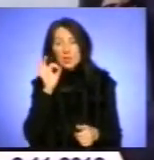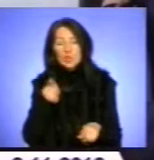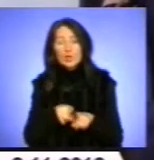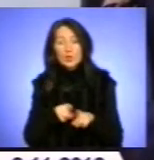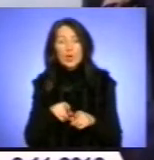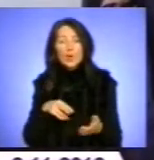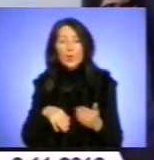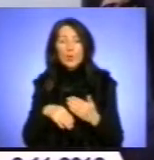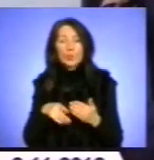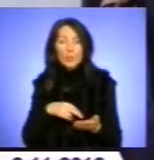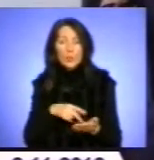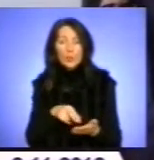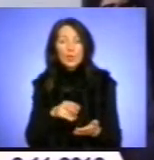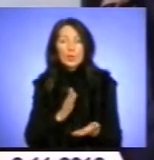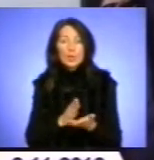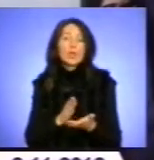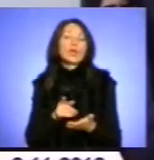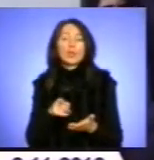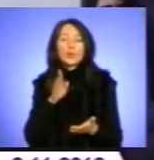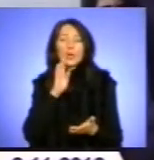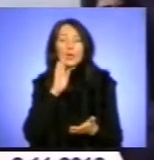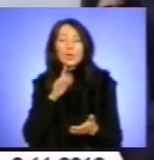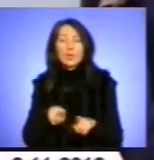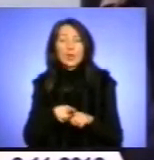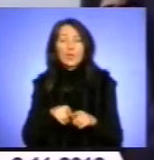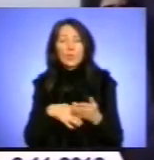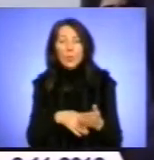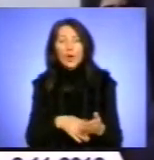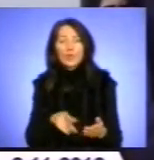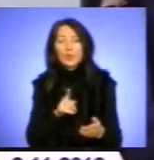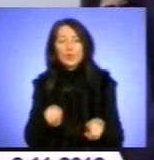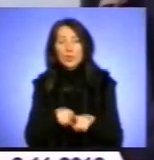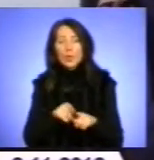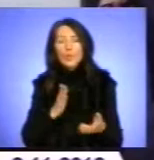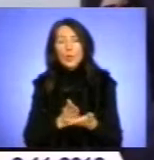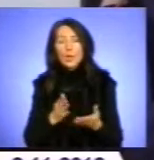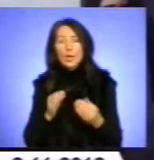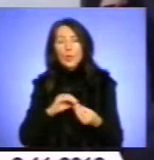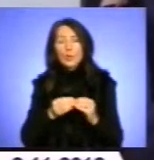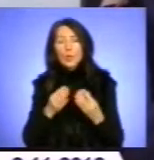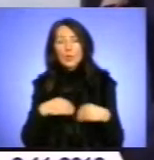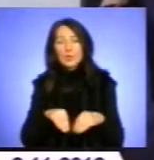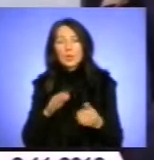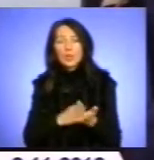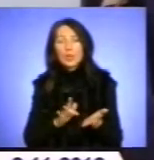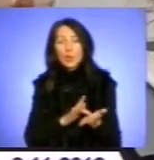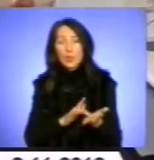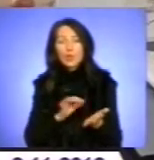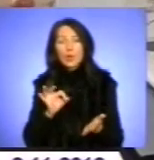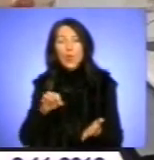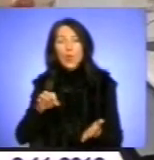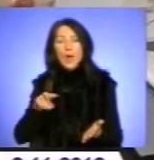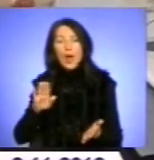Васильівни, що вона так само мала проблему в сім'ї, мала порчу, але Ольга Васильівна їй допомогла.